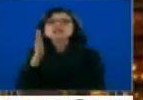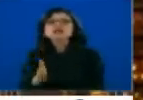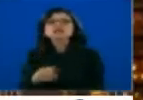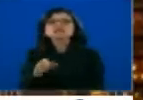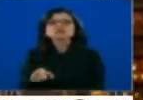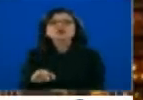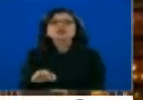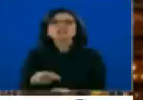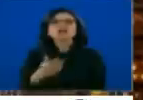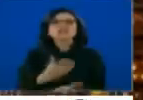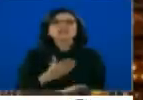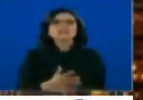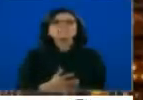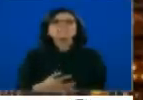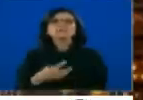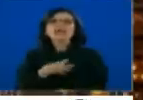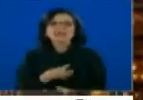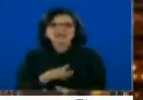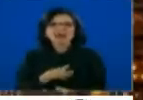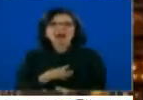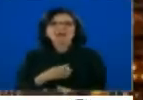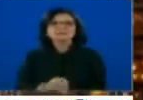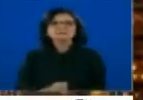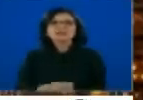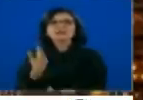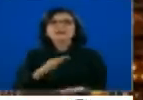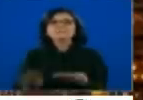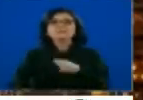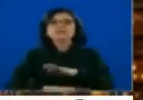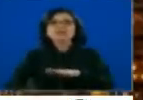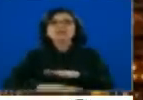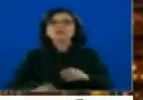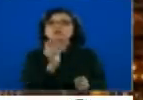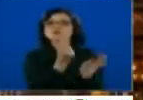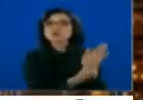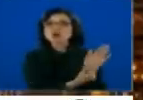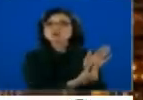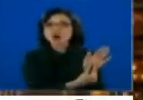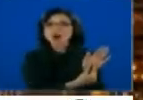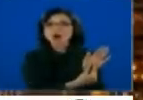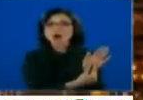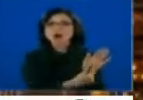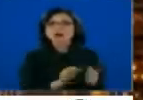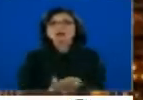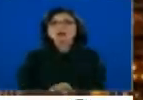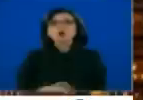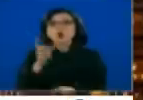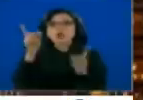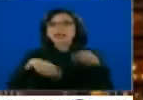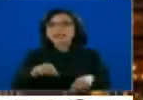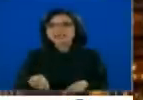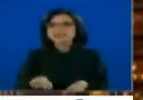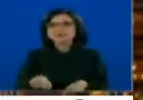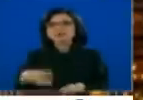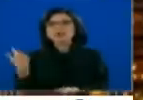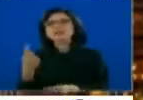tetap beretika dan berdasarkanang undang yang berlaku Oleh karena itu tentu dari sisi